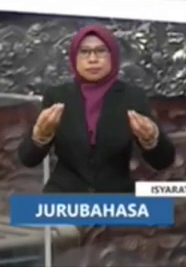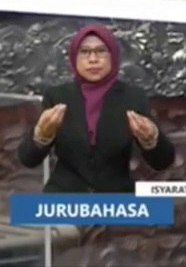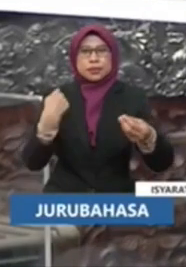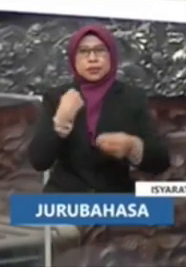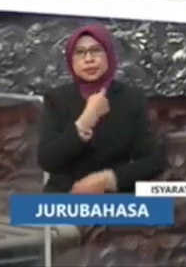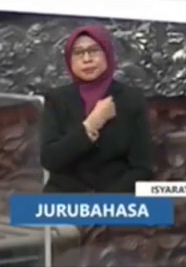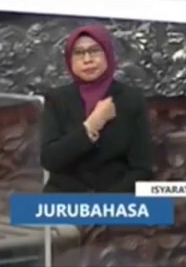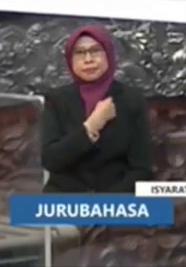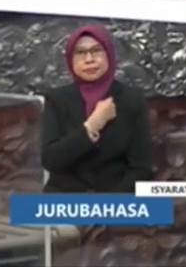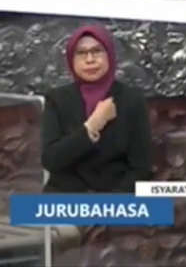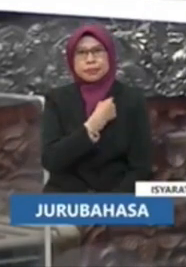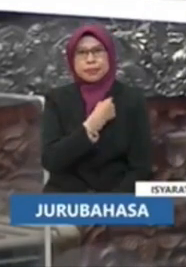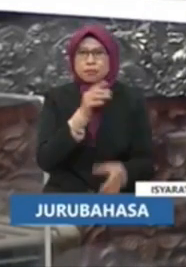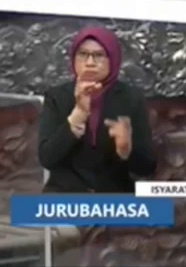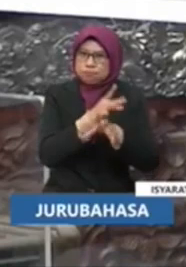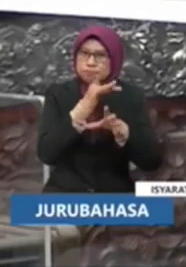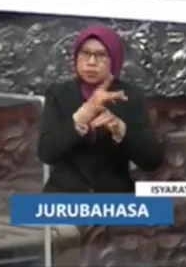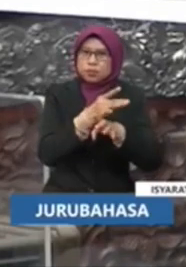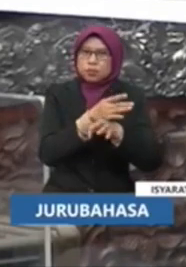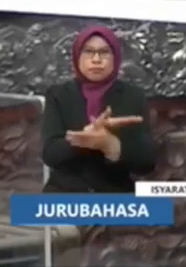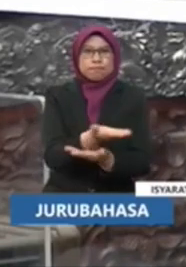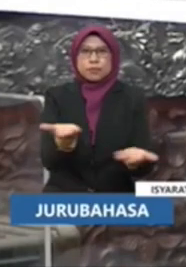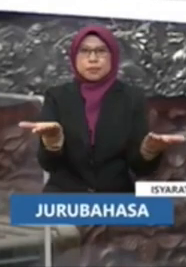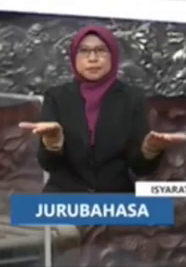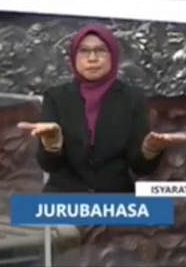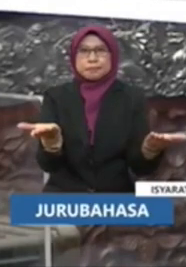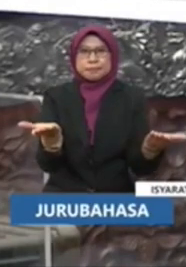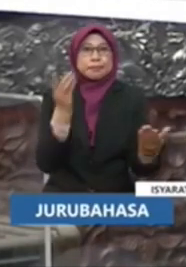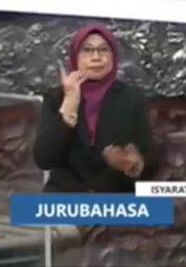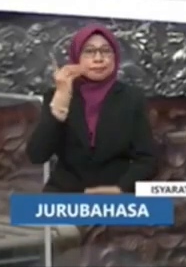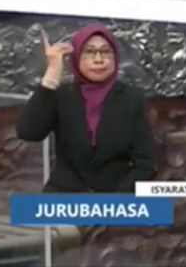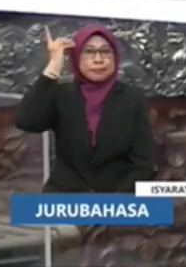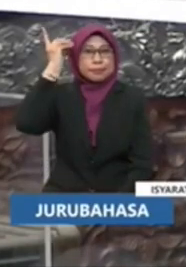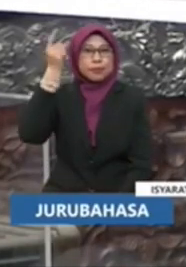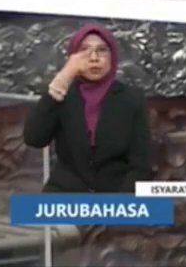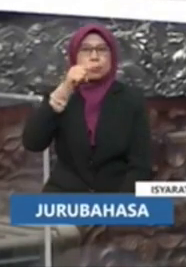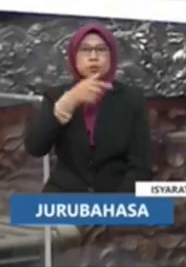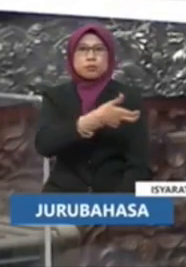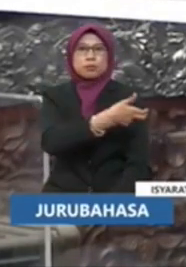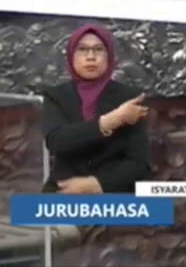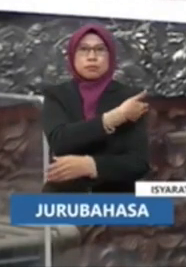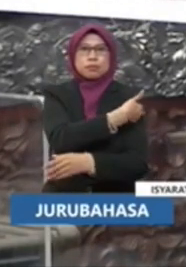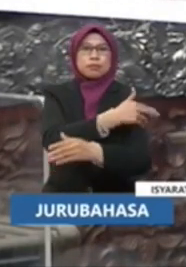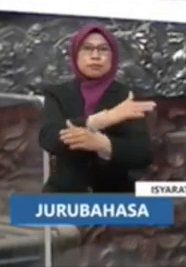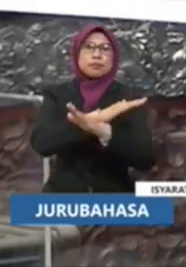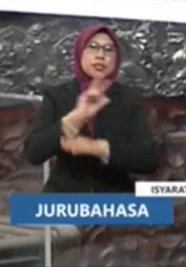kita akan lebih bersungguh-sungguh untuk mereka, lebih lagi yang dewasa, untuk mendapat booster dos.